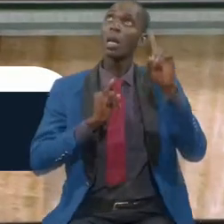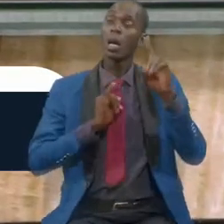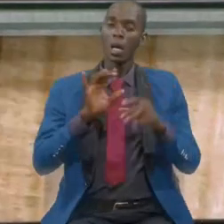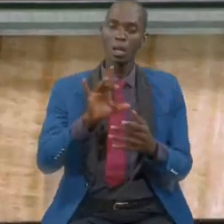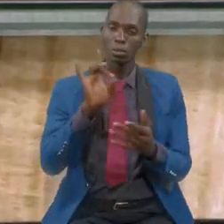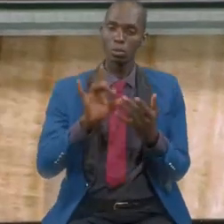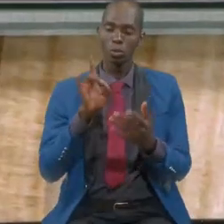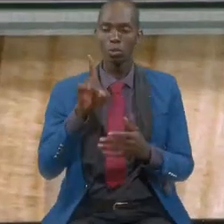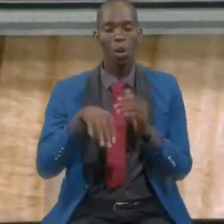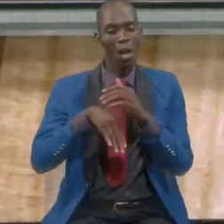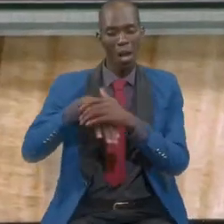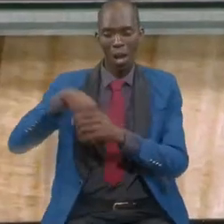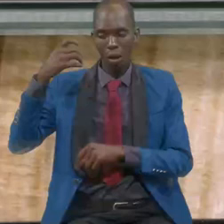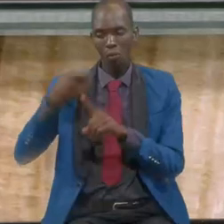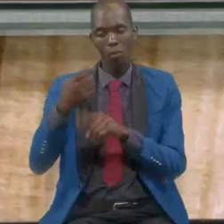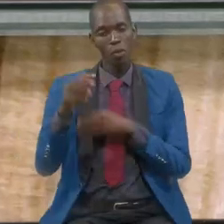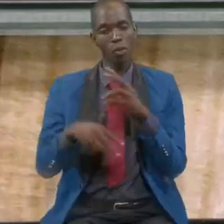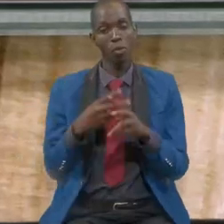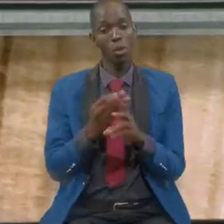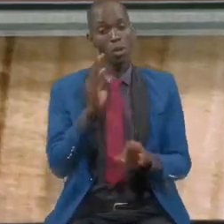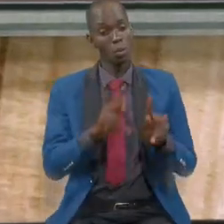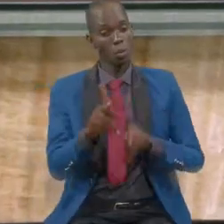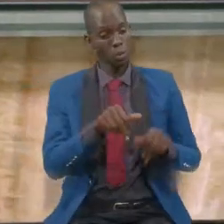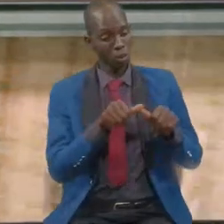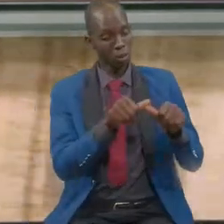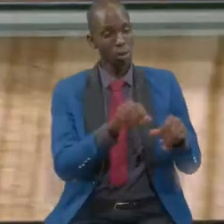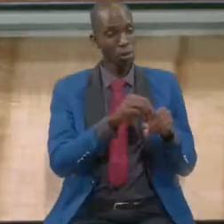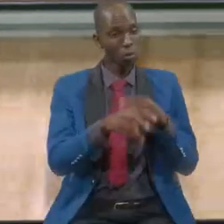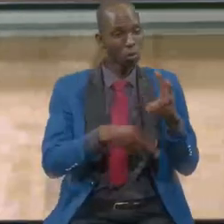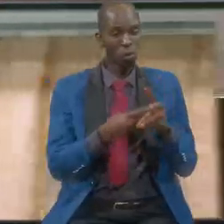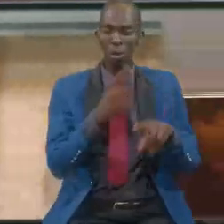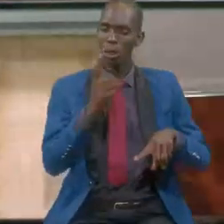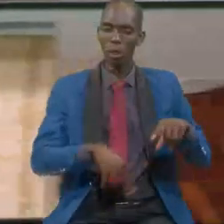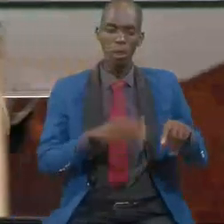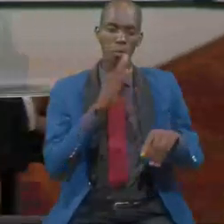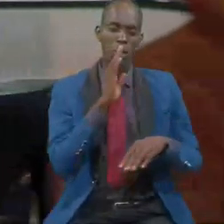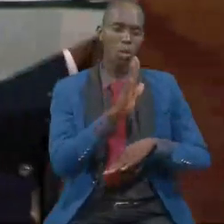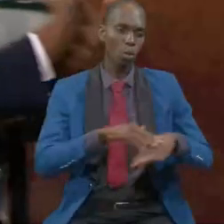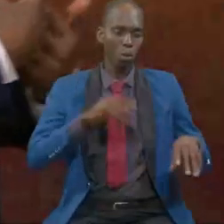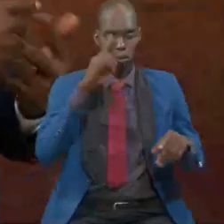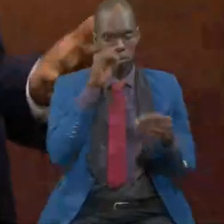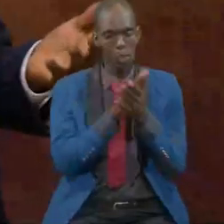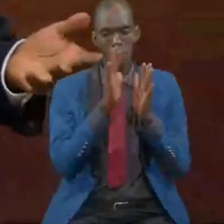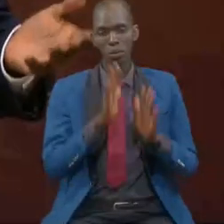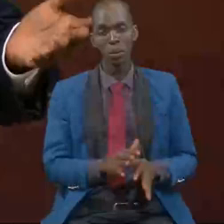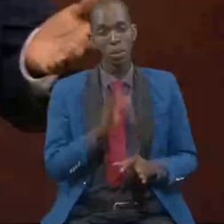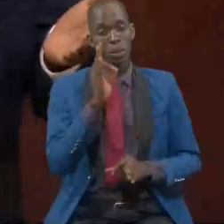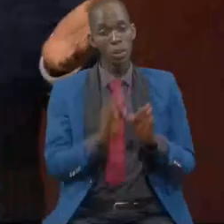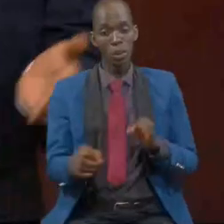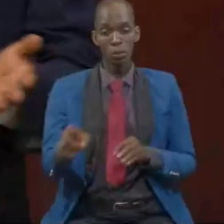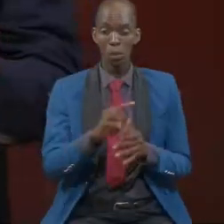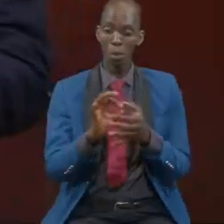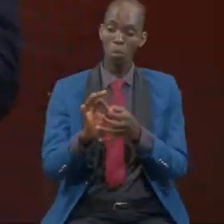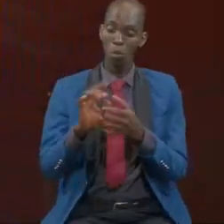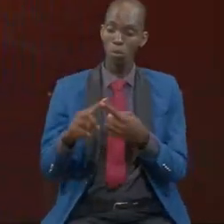monde. S'ils sont encore du monde, ils ne seront pas appelés frères. Ils ne s'appartiennent pas. Ils